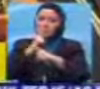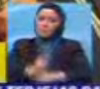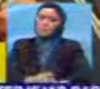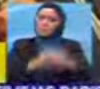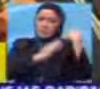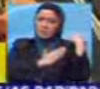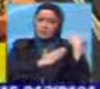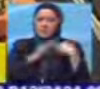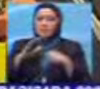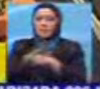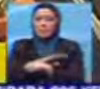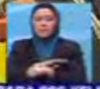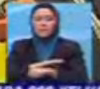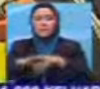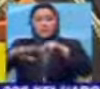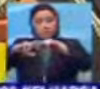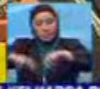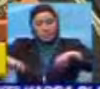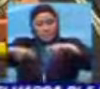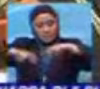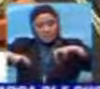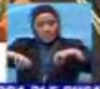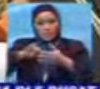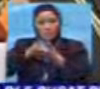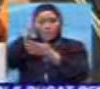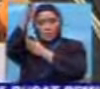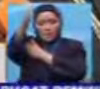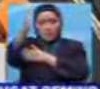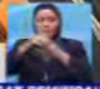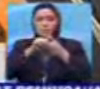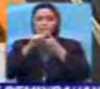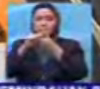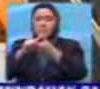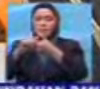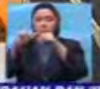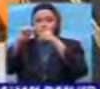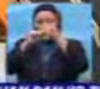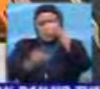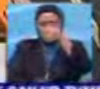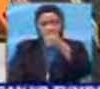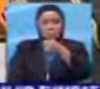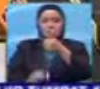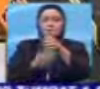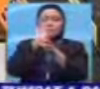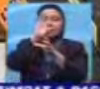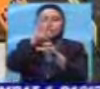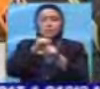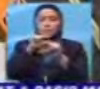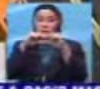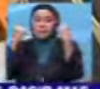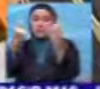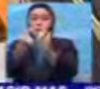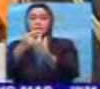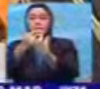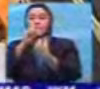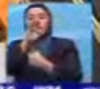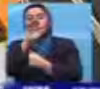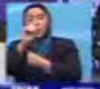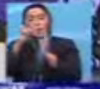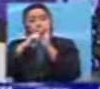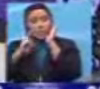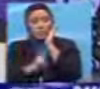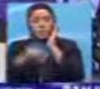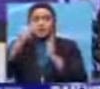Hasil kajian tersebut akan dinilai jawatan kuasa tersebut yang diterajui Biro Undang-Undang MCA sebelum ia dibentang dalam mesyuarat kabinet akan